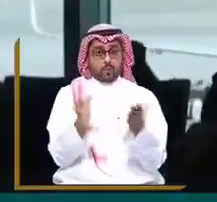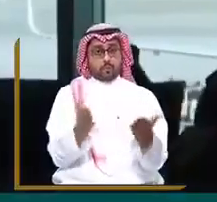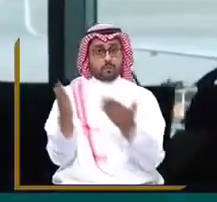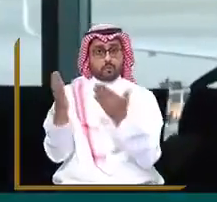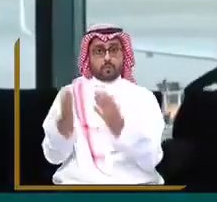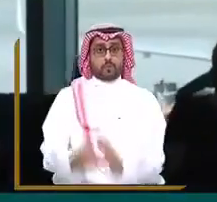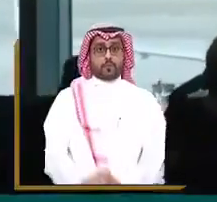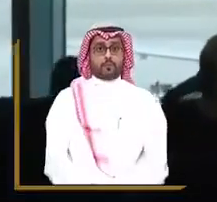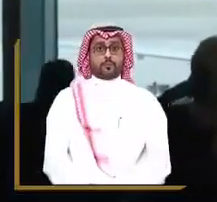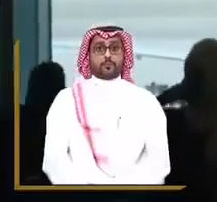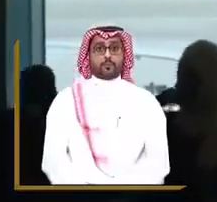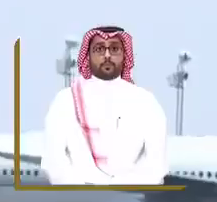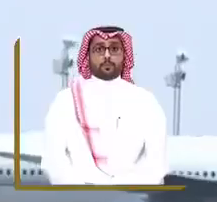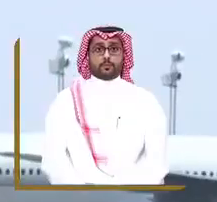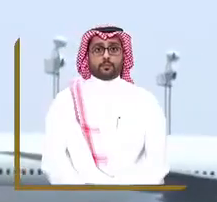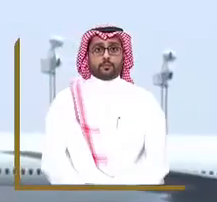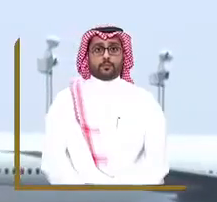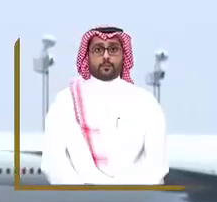للقاح كورونا.